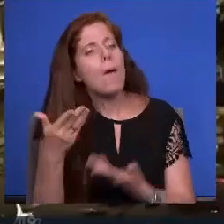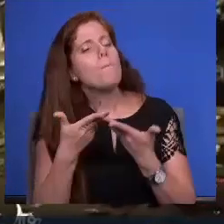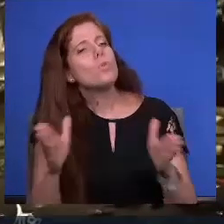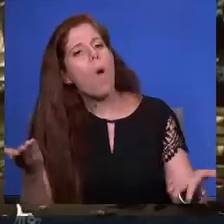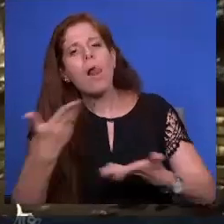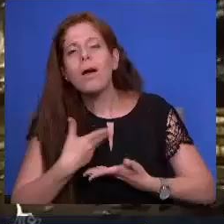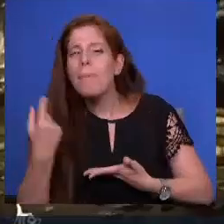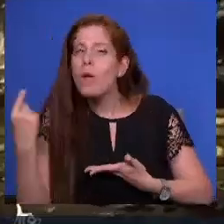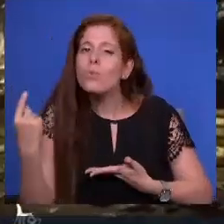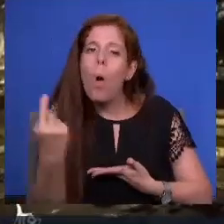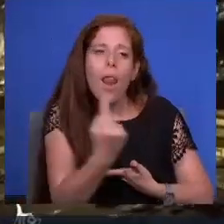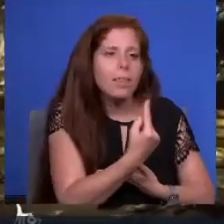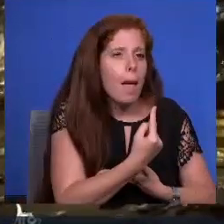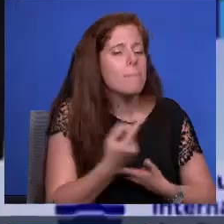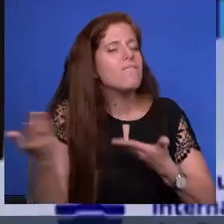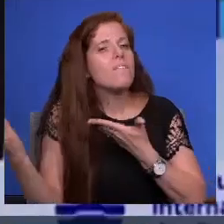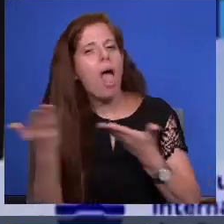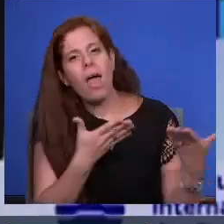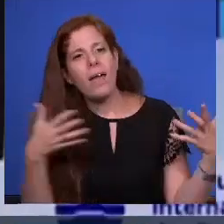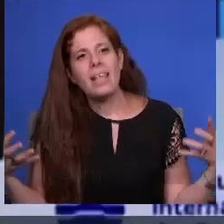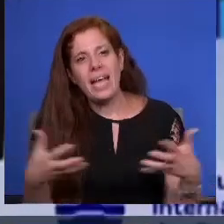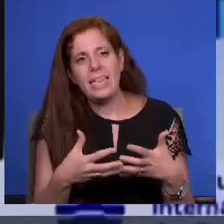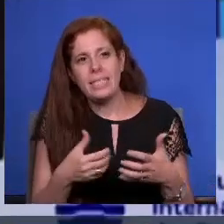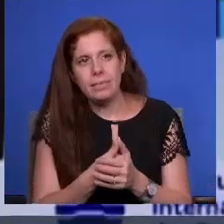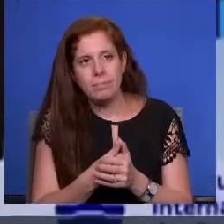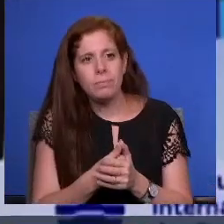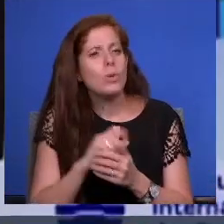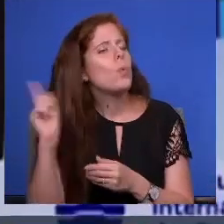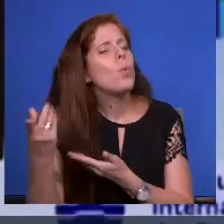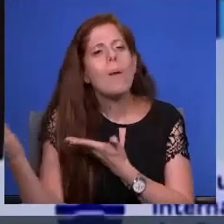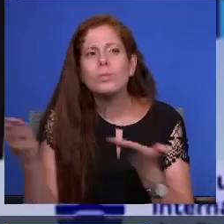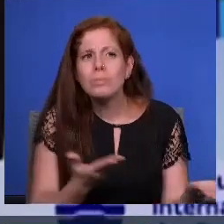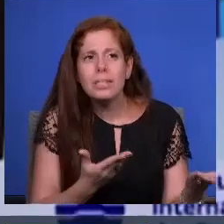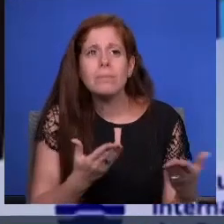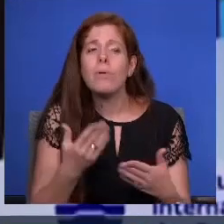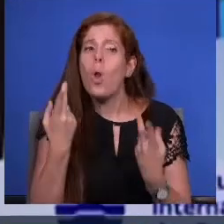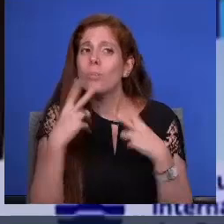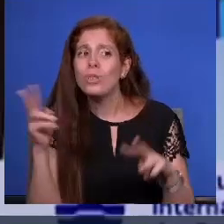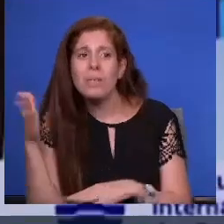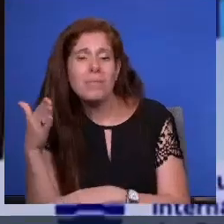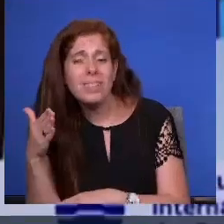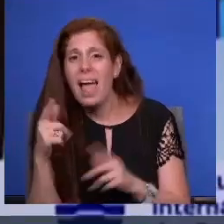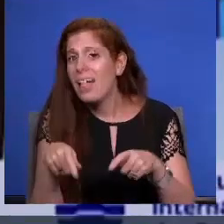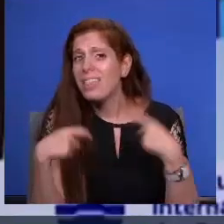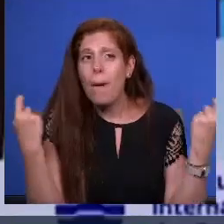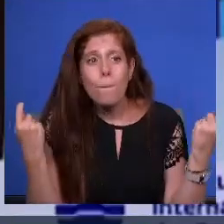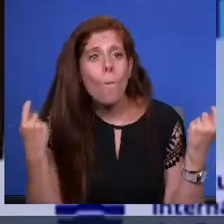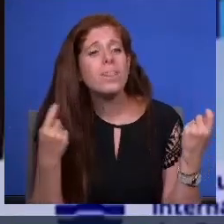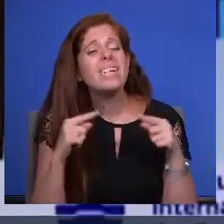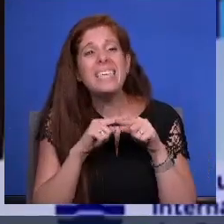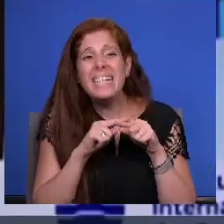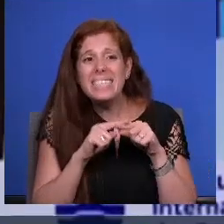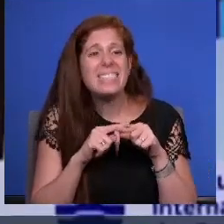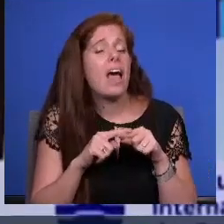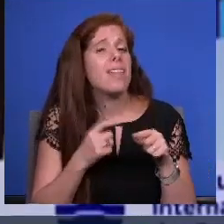אדם ולארח את הכנס. Everyone is welcome, no matter your country, your culture, your race, your